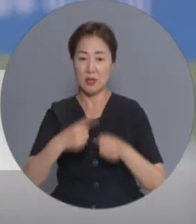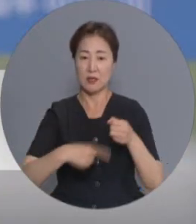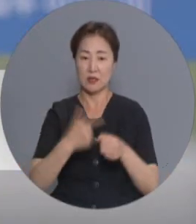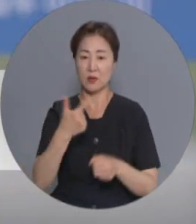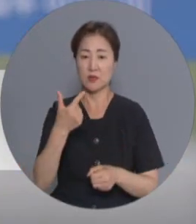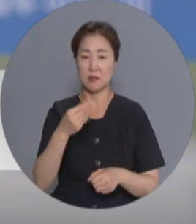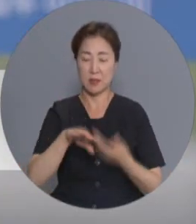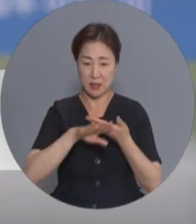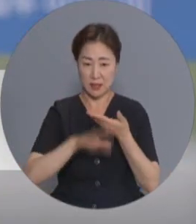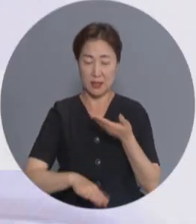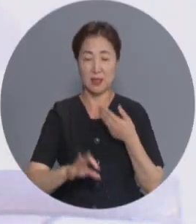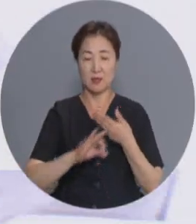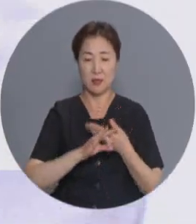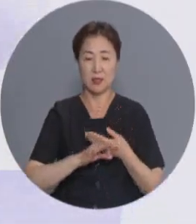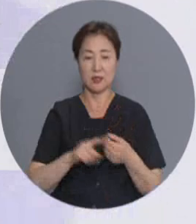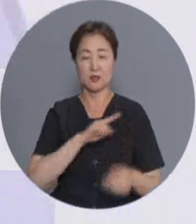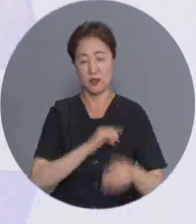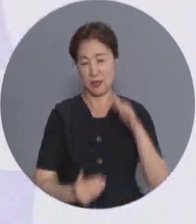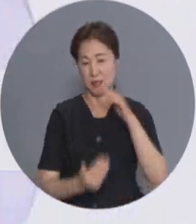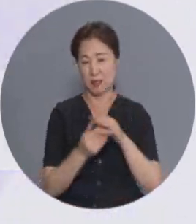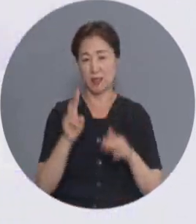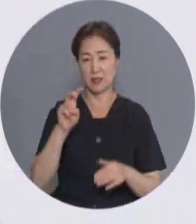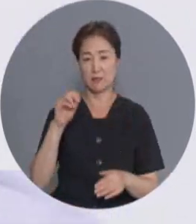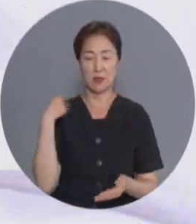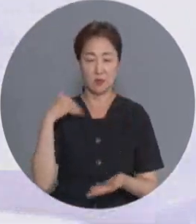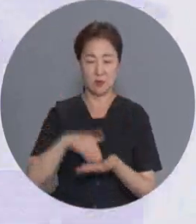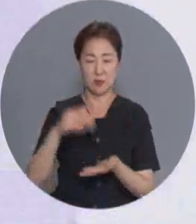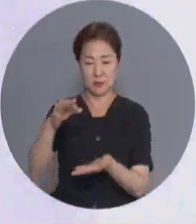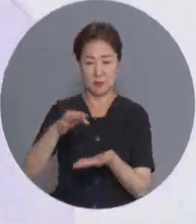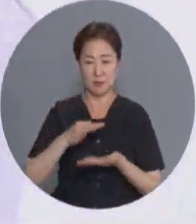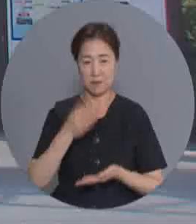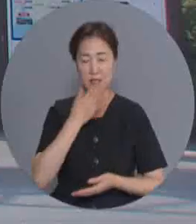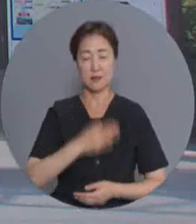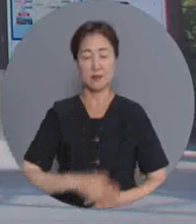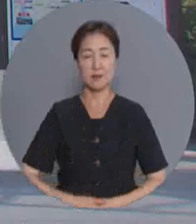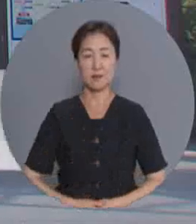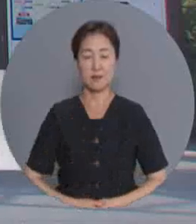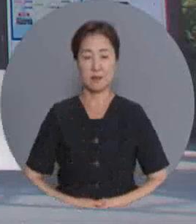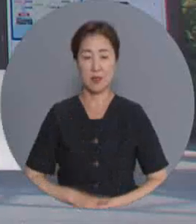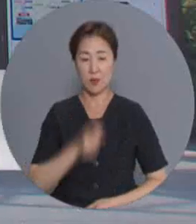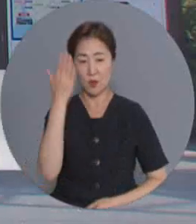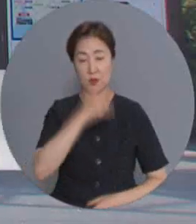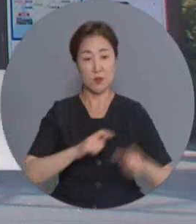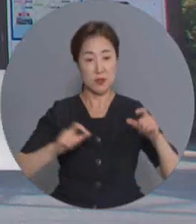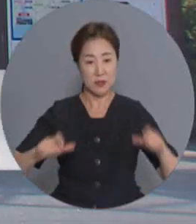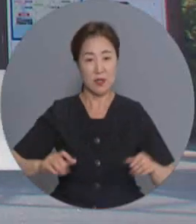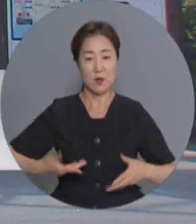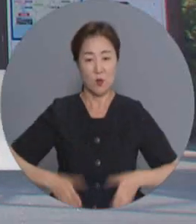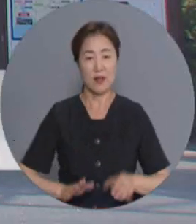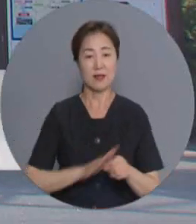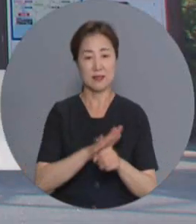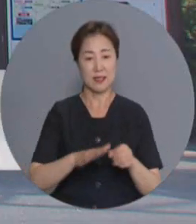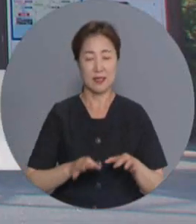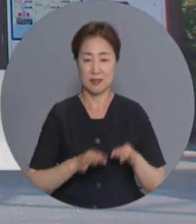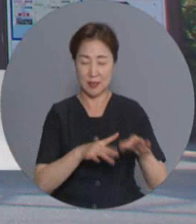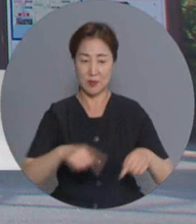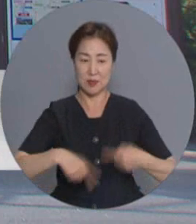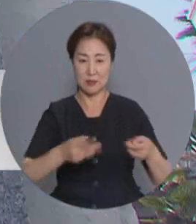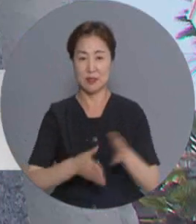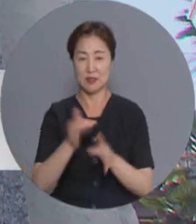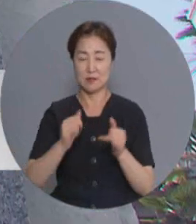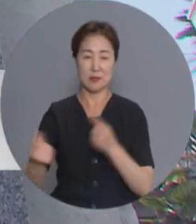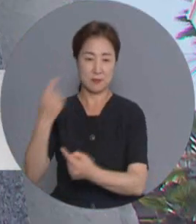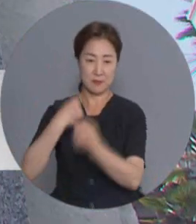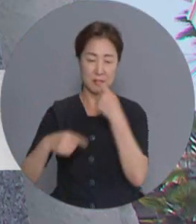이하인 사업자는 최대 20만 원을 환급 받을 수 있습니다 여수시가 고양사랑 기부제 참여하는 시민 선착순